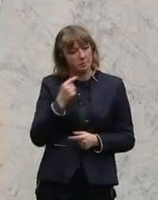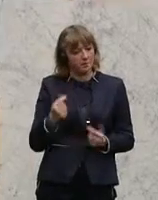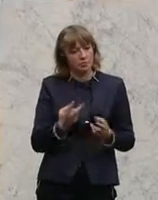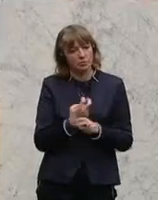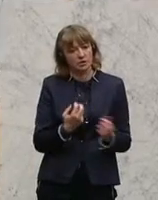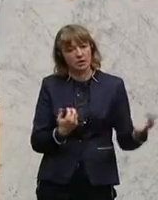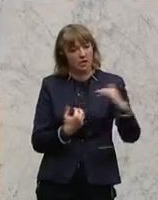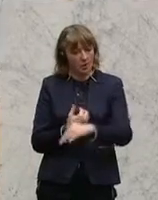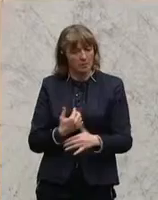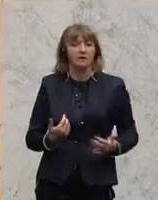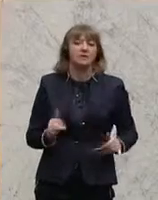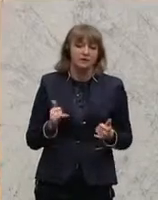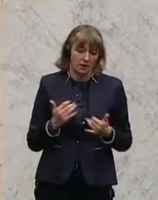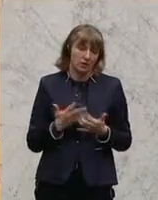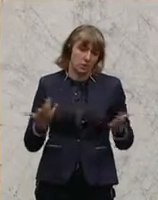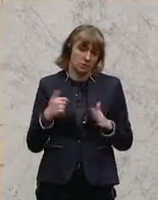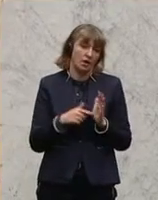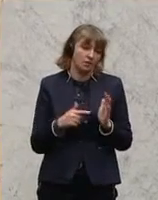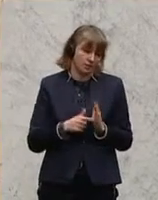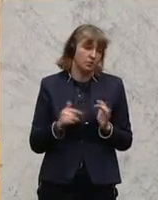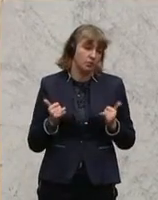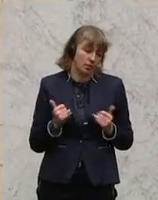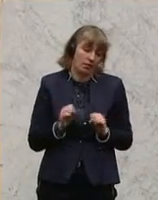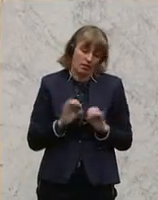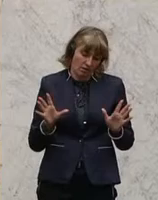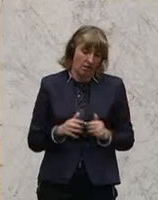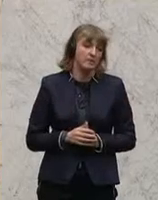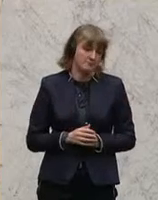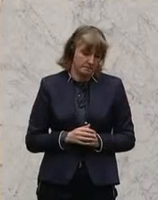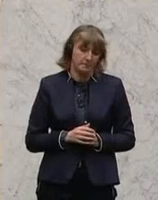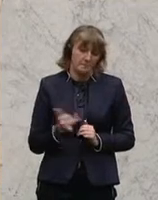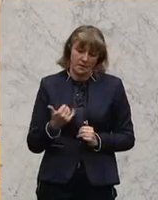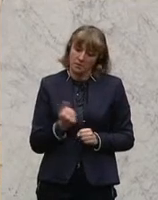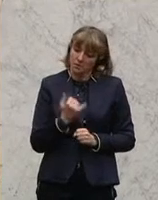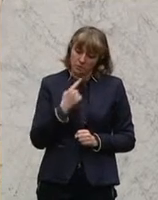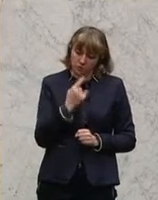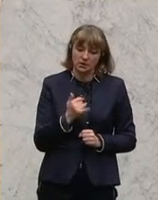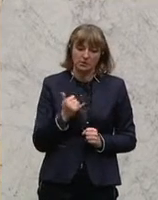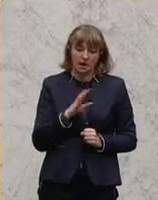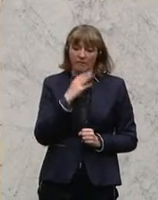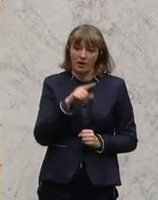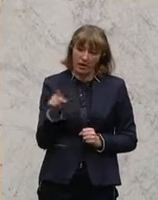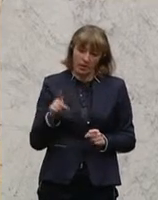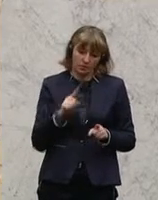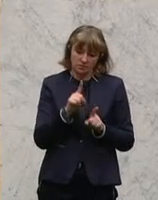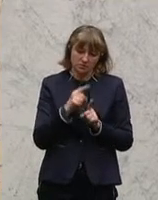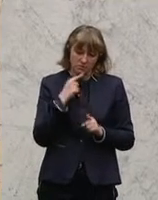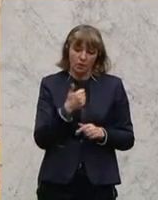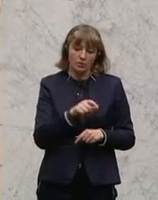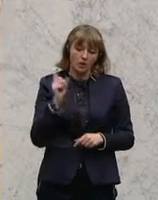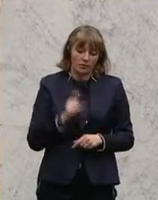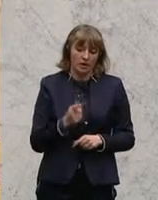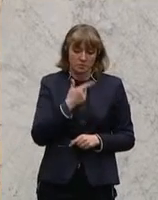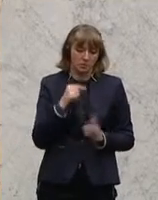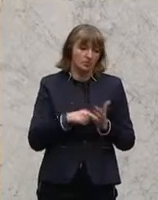nach Österreich gekommen. Es ist eine große Herausforderung, und das ist keine Frage. Und das habe ich immer gesagt, und das haben viele andere gesagt, 100.000